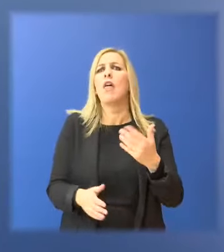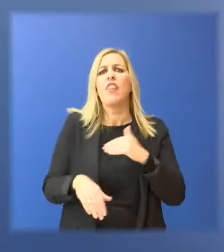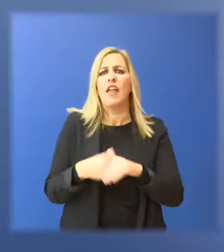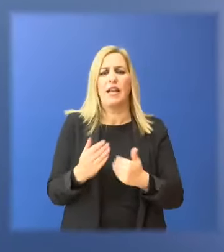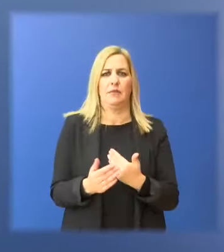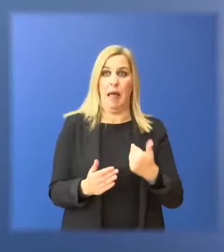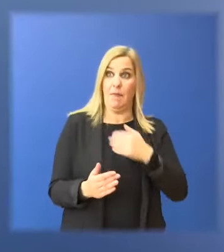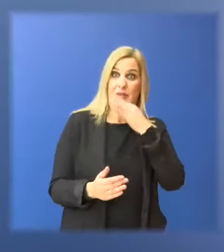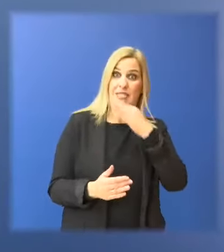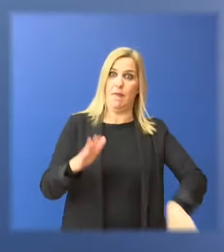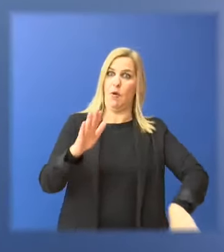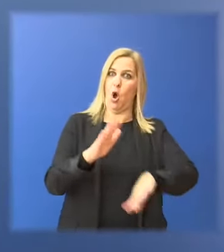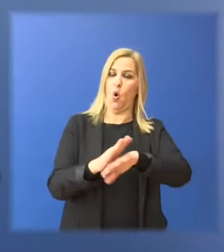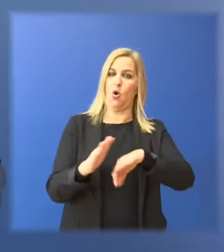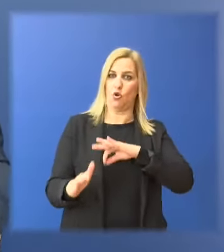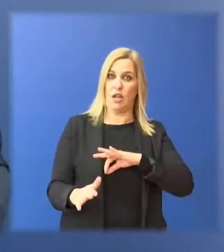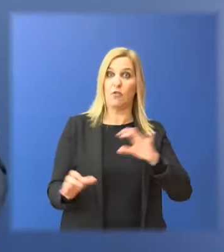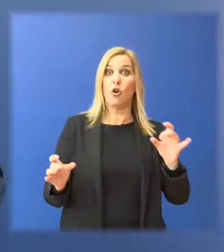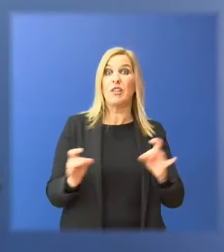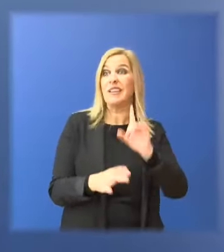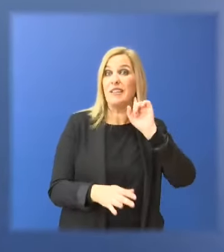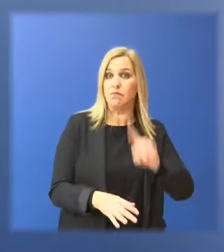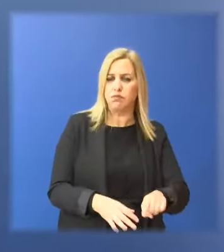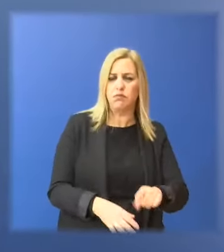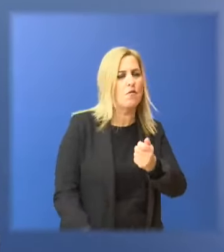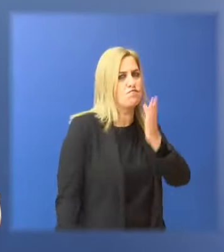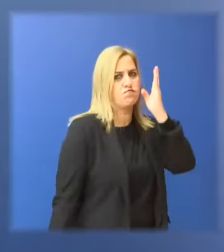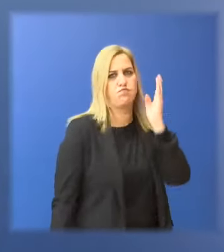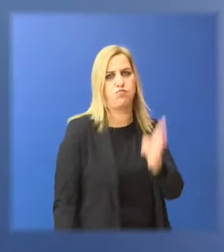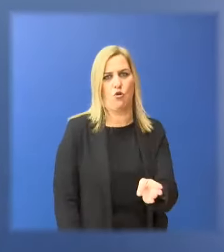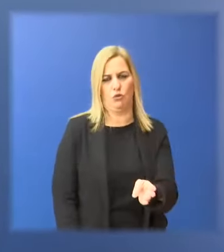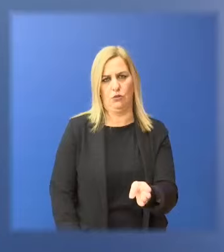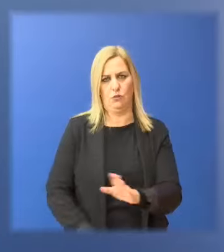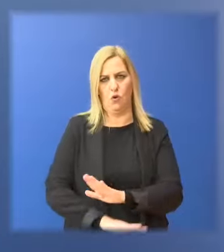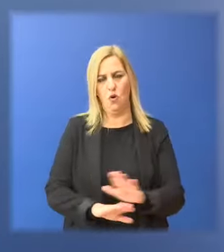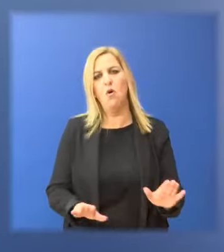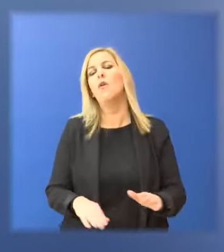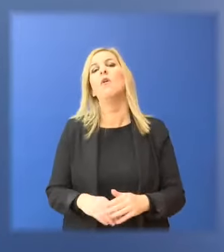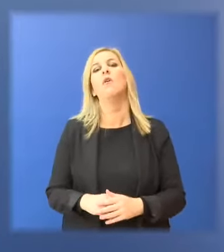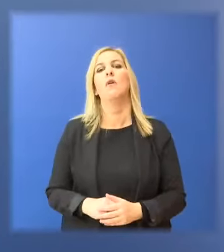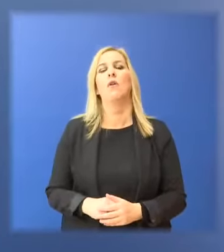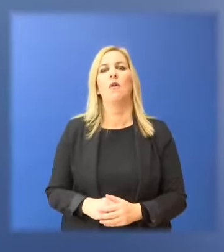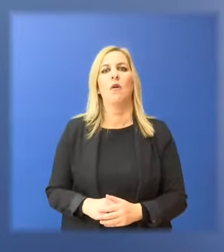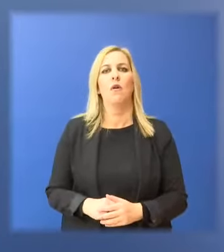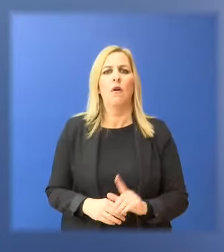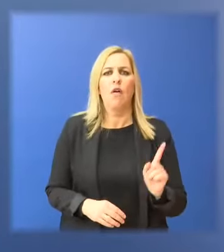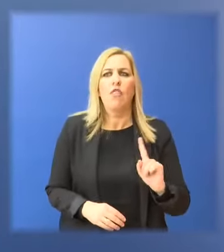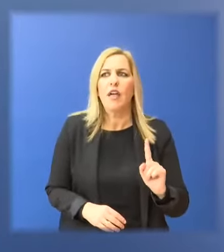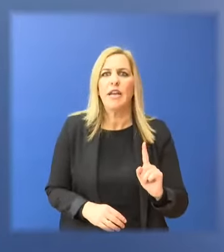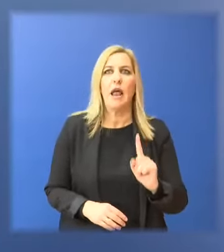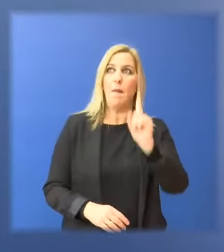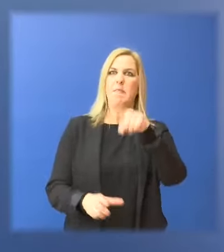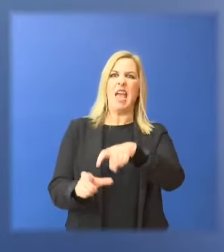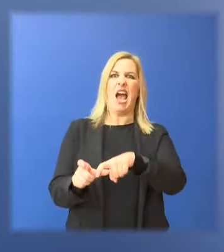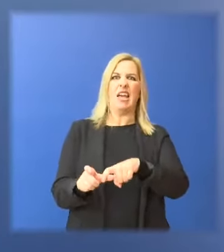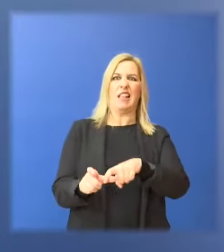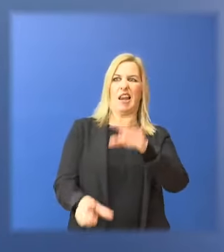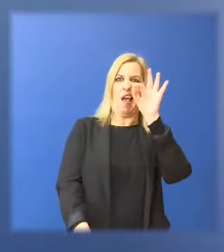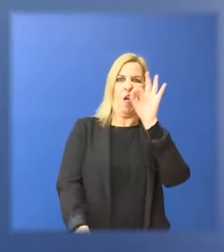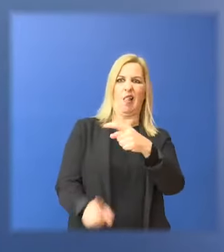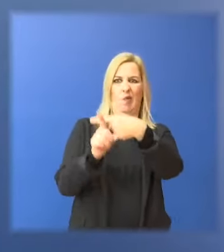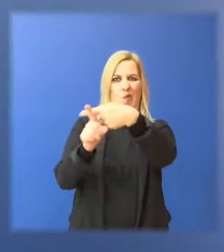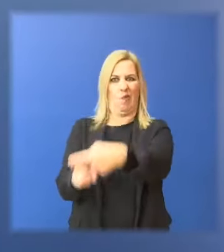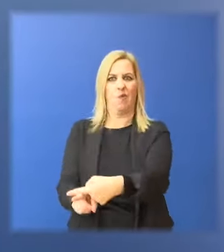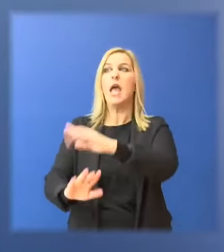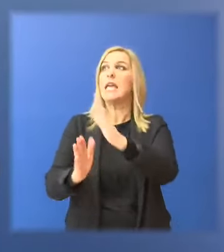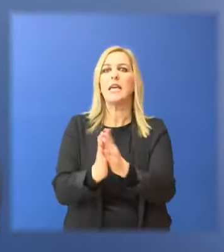σε συγκεκριμένη περίπτωση, θα έχουμε και τα ανάλογα πρόστιμα. Αυτό δεν είναι προσωπικό για μια εταιρεία, δεν αναφέρεται σε μια εταιρεία.